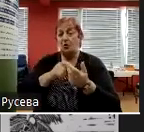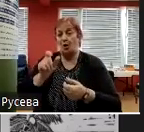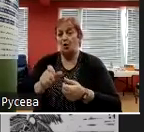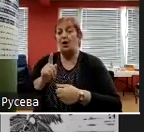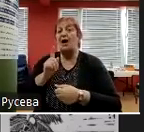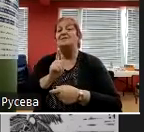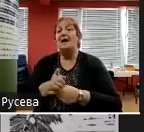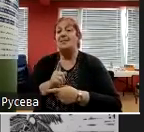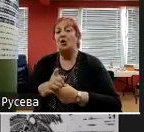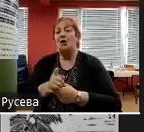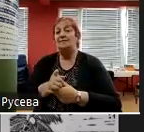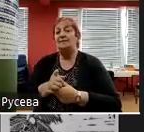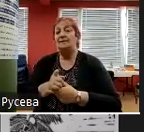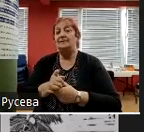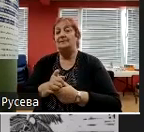могат